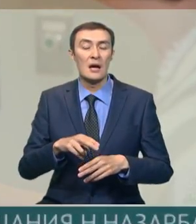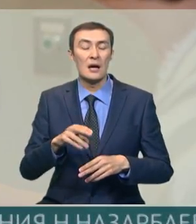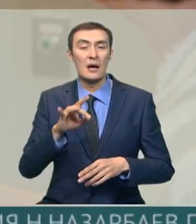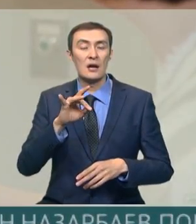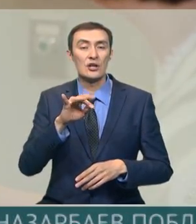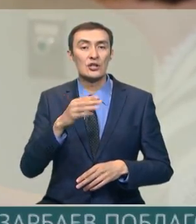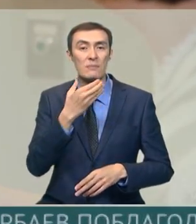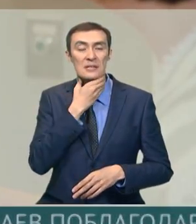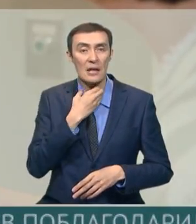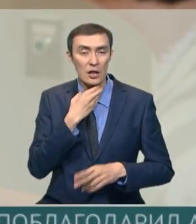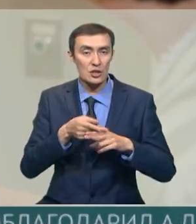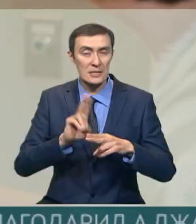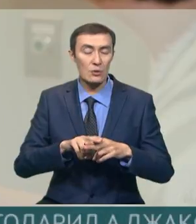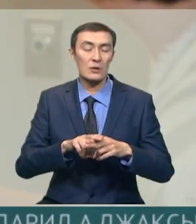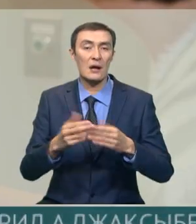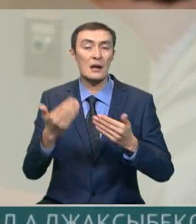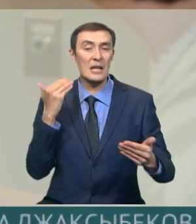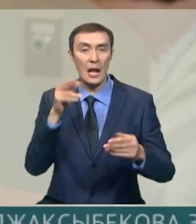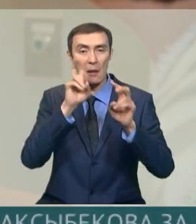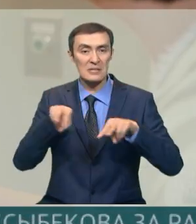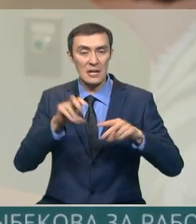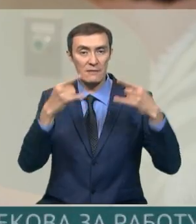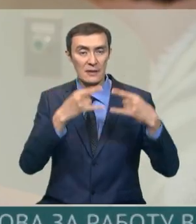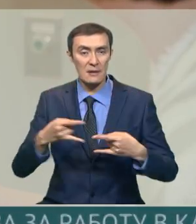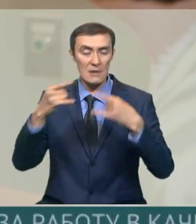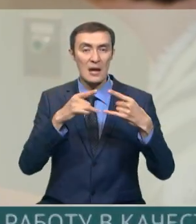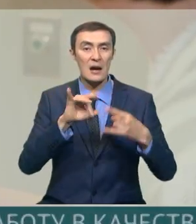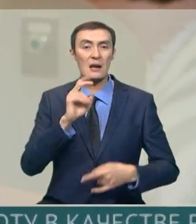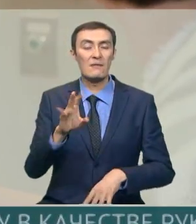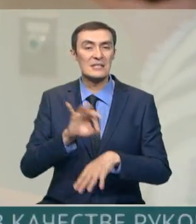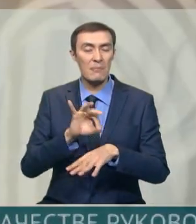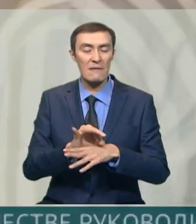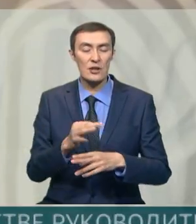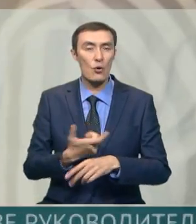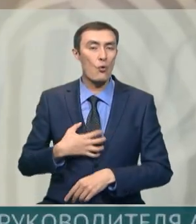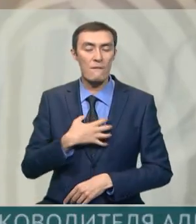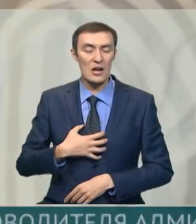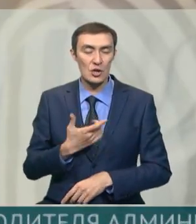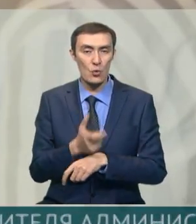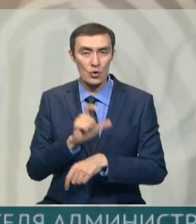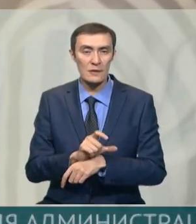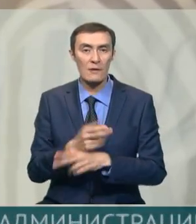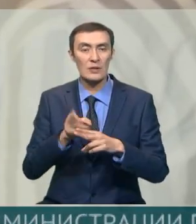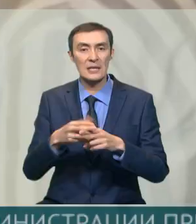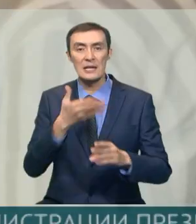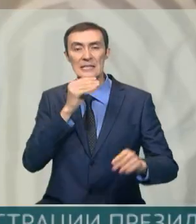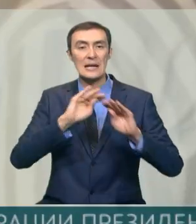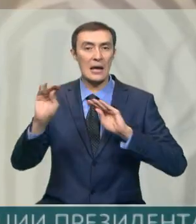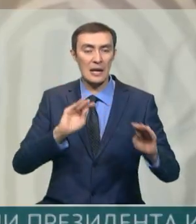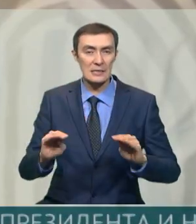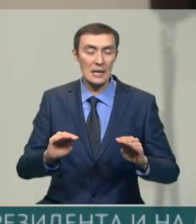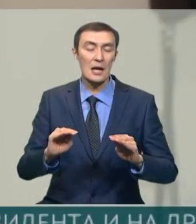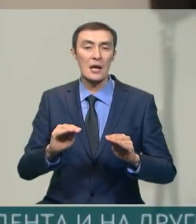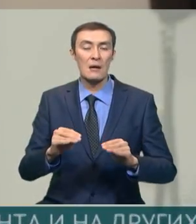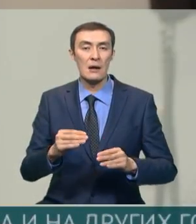стадиях еще можно вылечить. Поэтому раннее обследование онкологических заболеваний – это очень важно. Эти бабочки, декорации поднимают